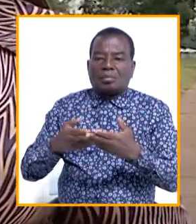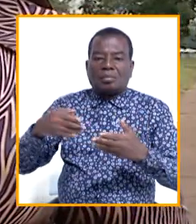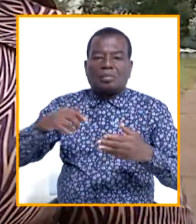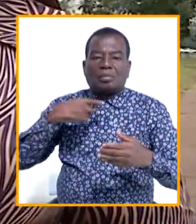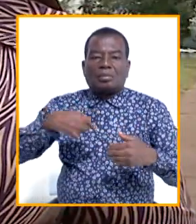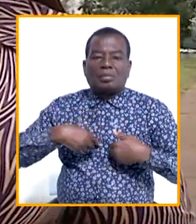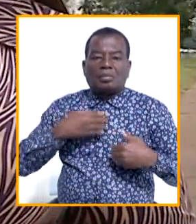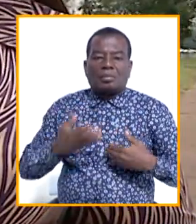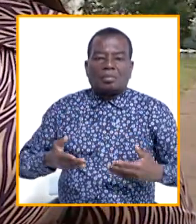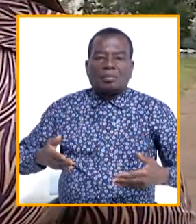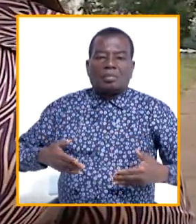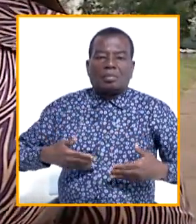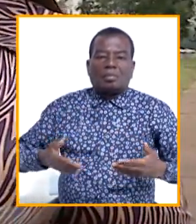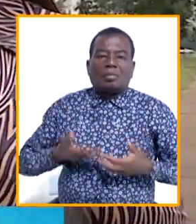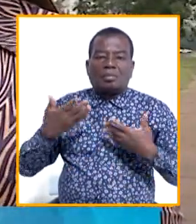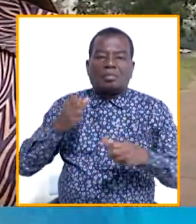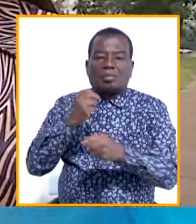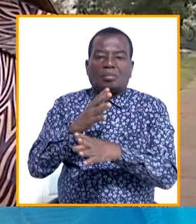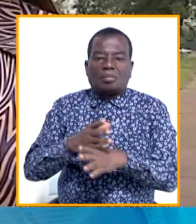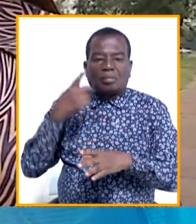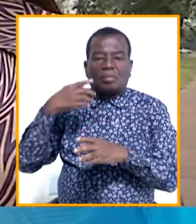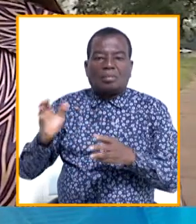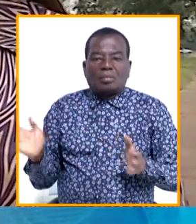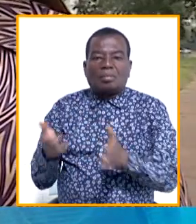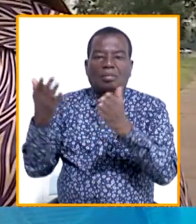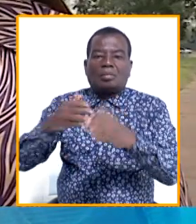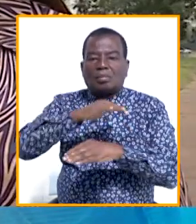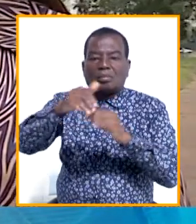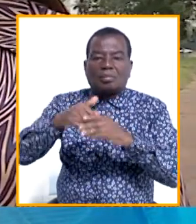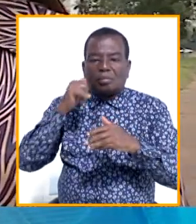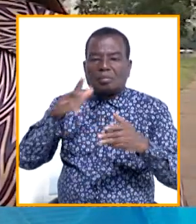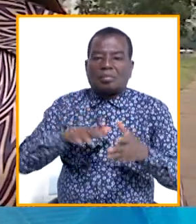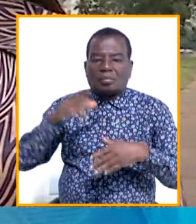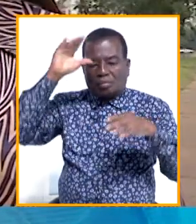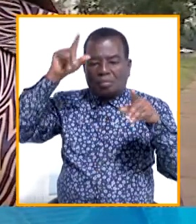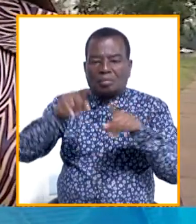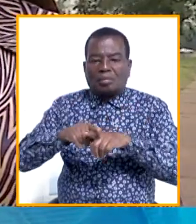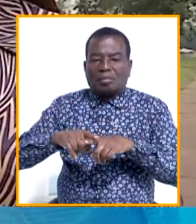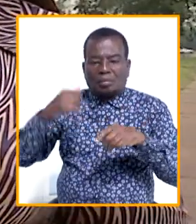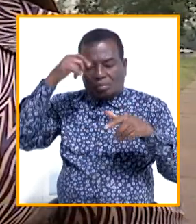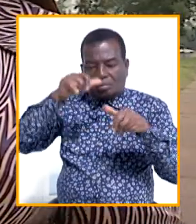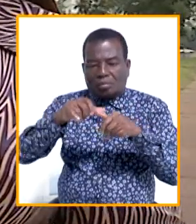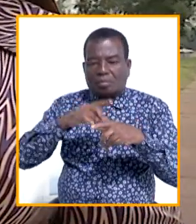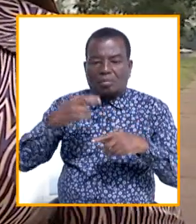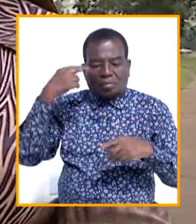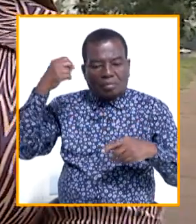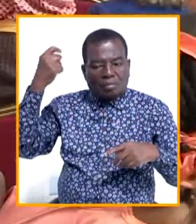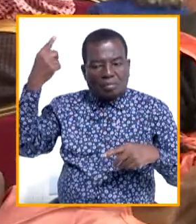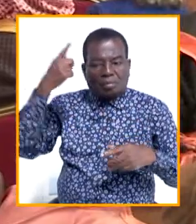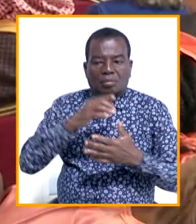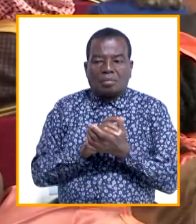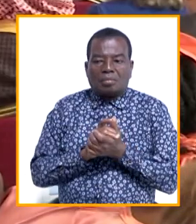me sens encore plus motivé à aller plus loin et à motiver aussi mes jeunes sœurs et jeunes frères à croire en leur rêve et à aller toujours plus